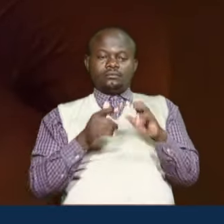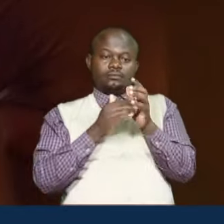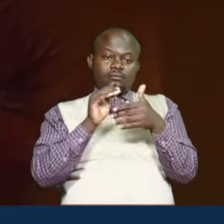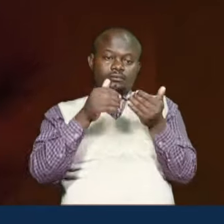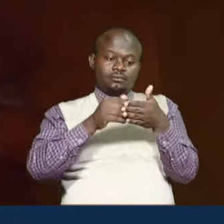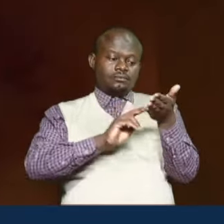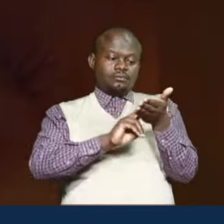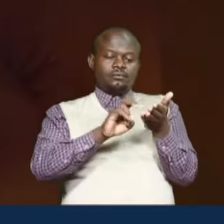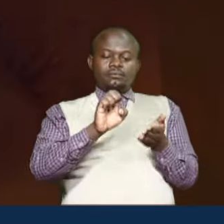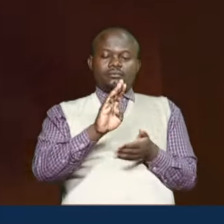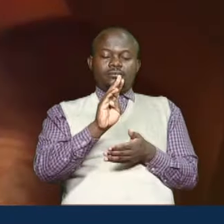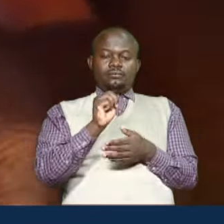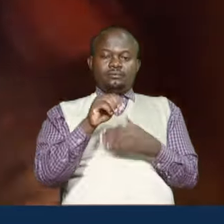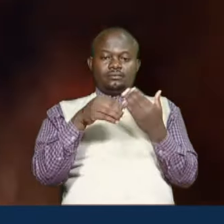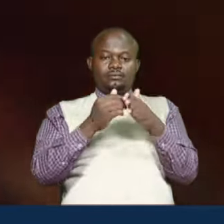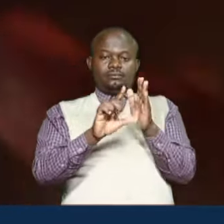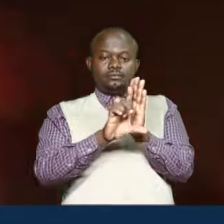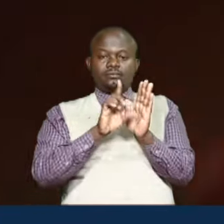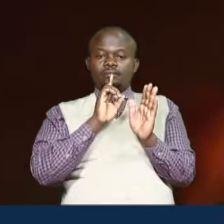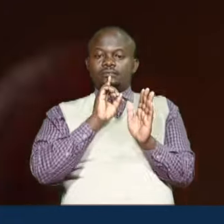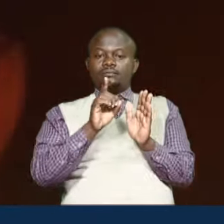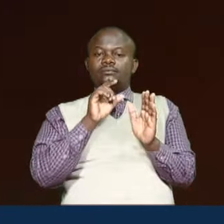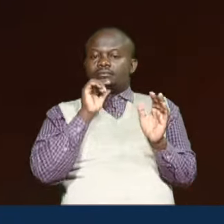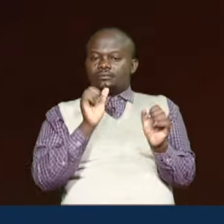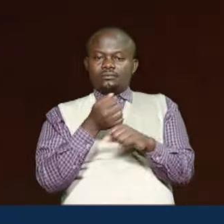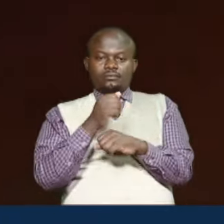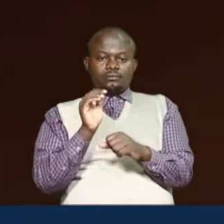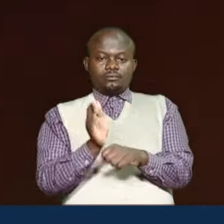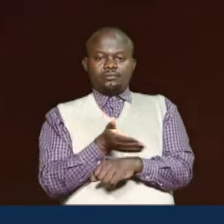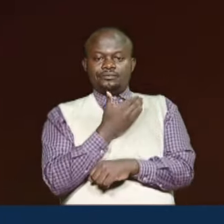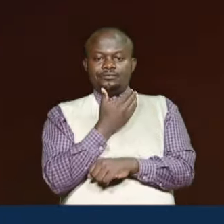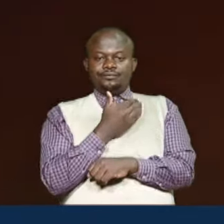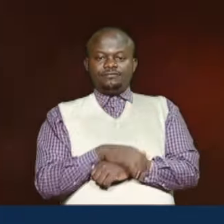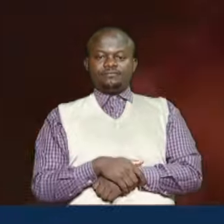gukoresha IBM byo ni itegeko ridafite icyarikuraho. Ubu ngubu